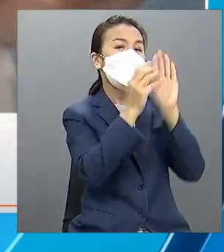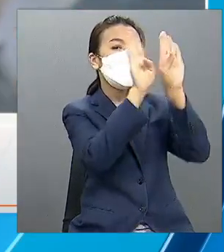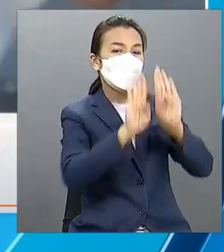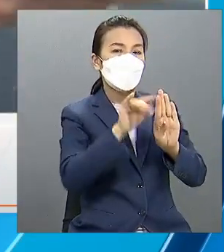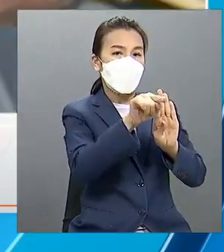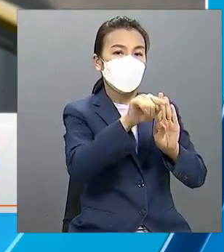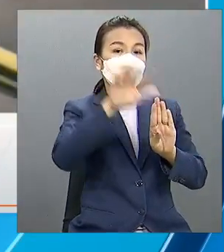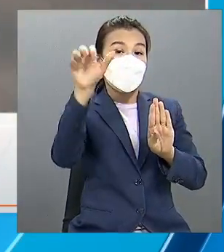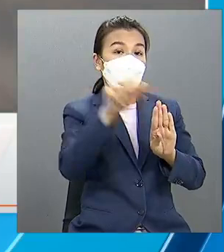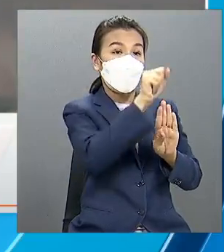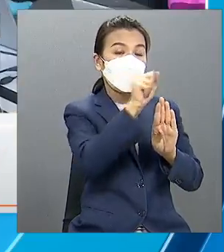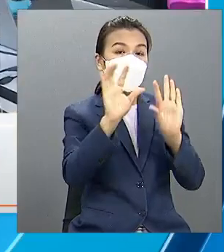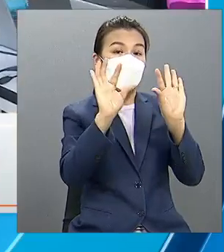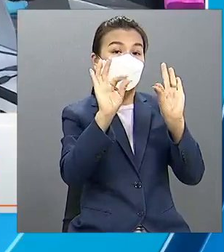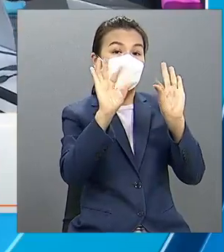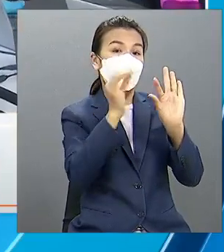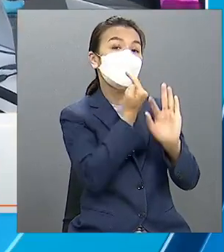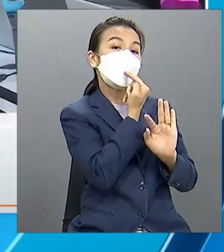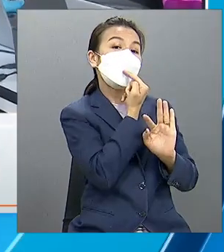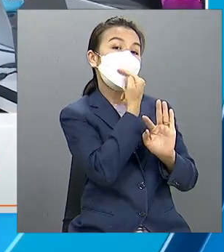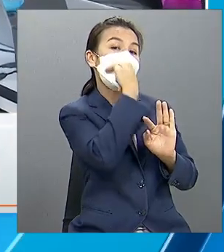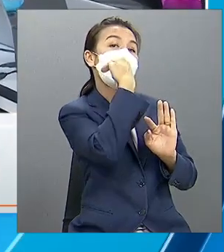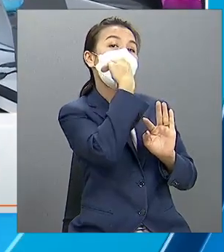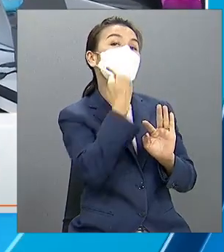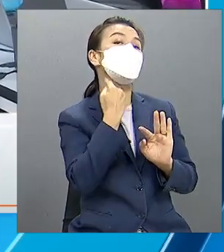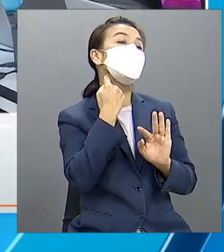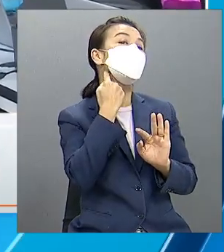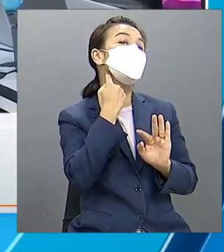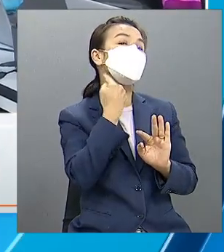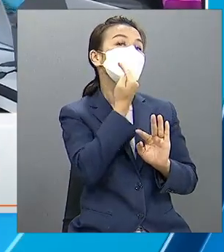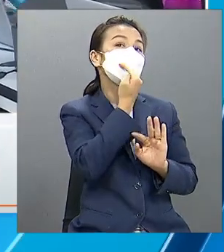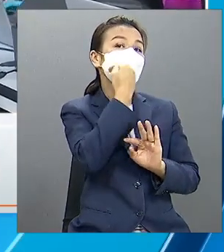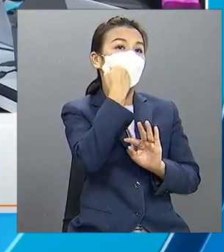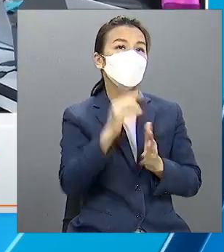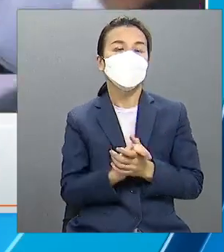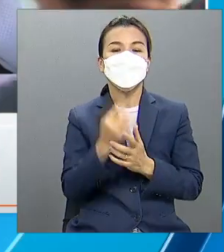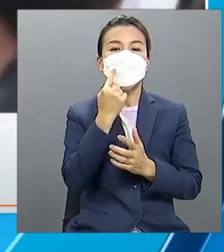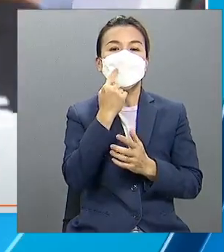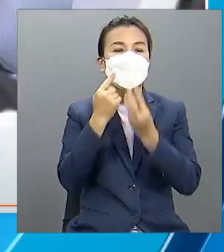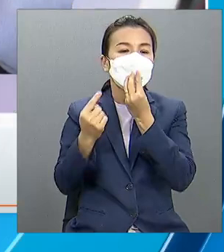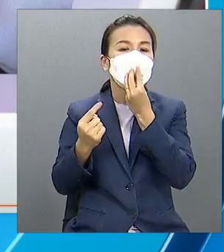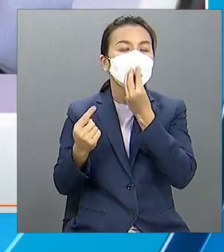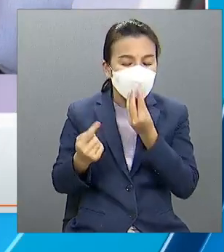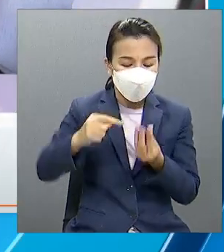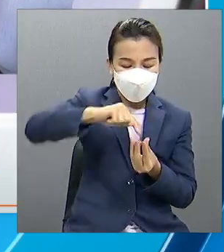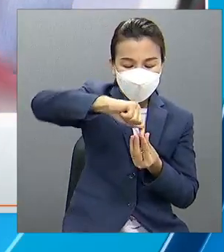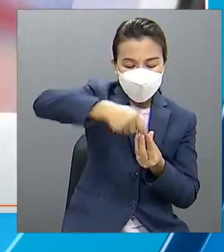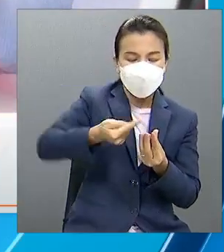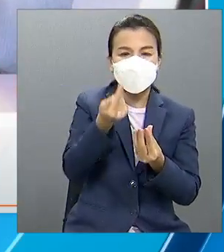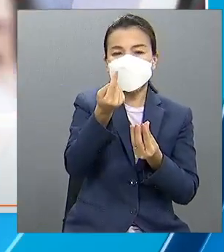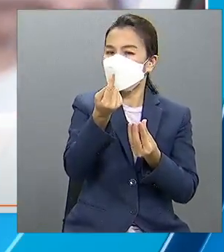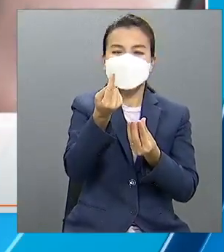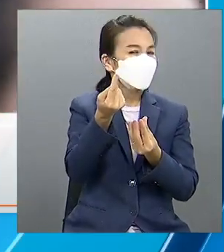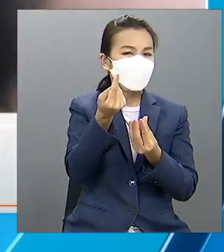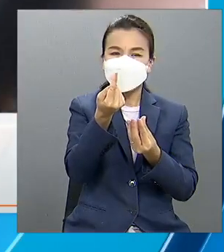หรือส่วนที่มันอยู่ลึกๆในลำคอเรานะครับไม่ใช่น้ำลายที่อยู่ในช่องปากอยู่ดีๆเราบ้วนใส่อย่างนี้นะโอกาสที่จะเจอก็จะลด